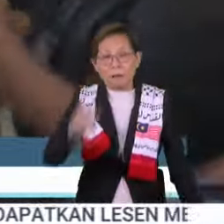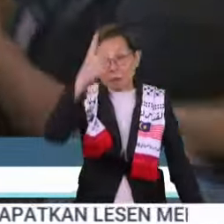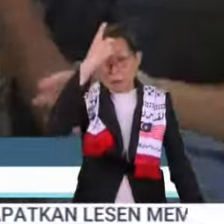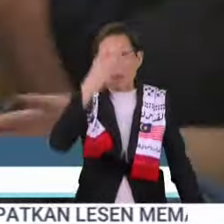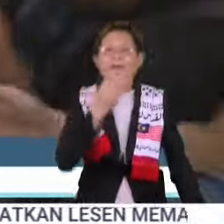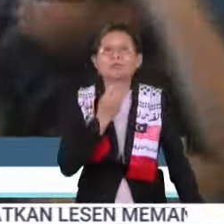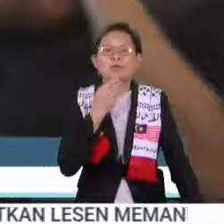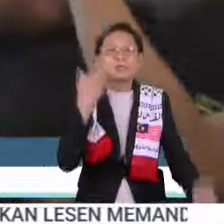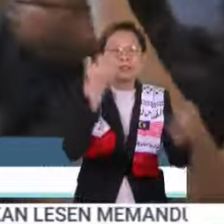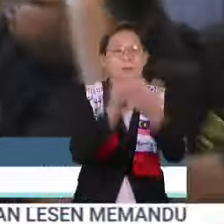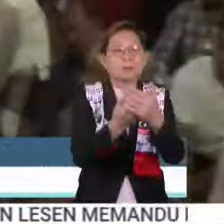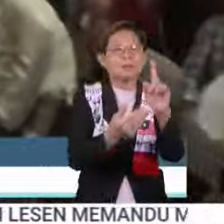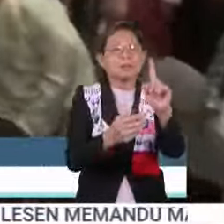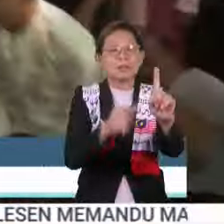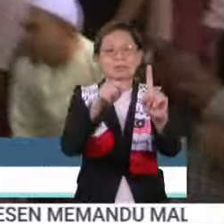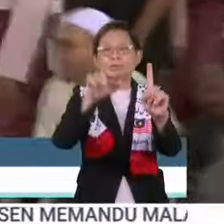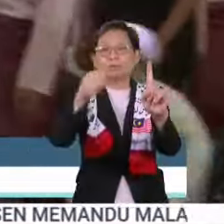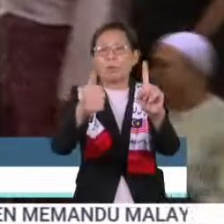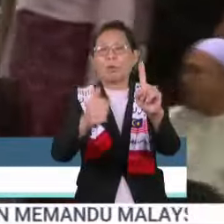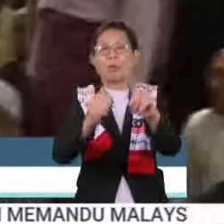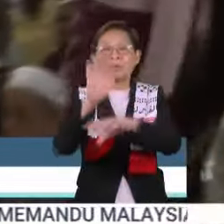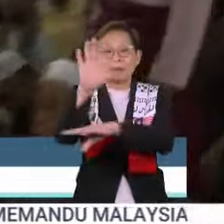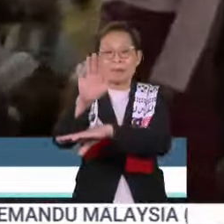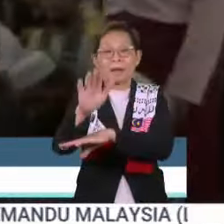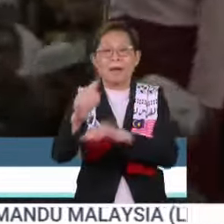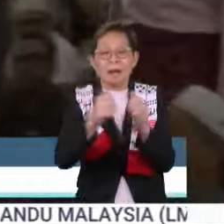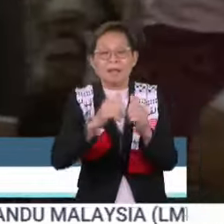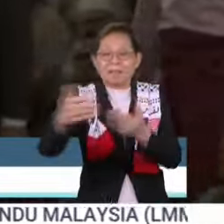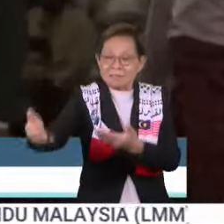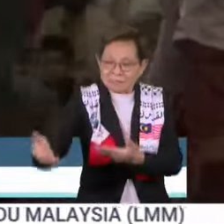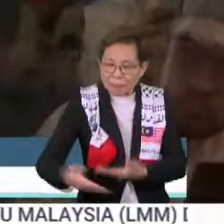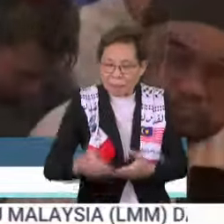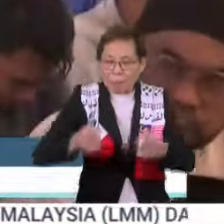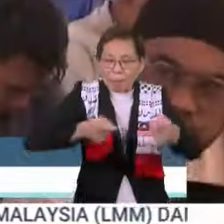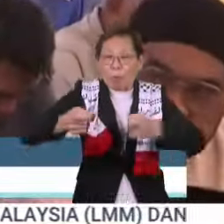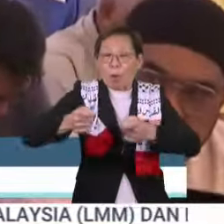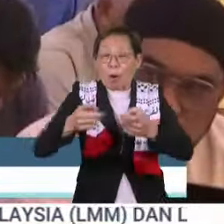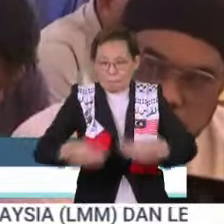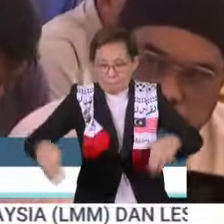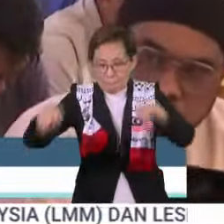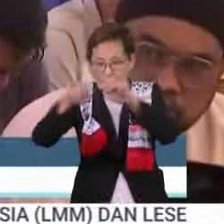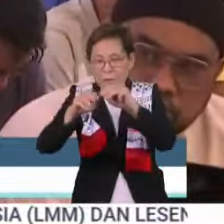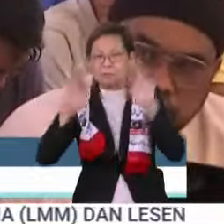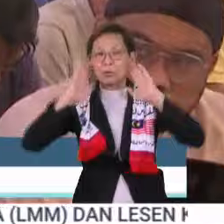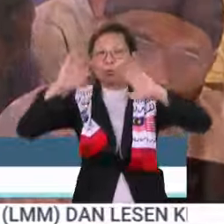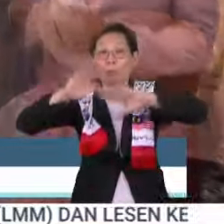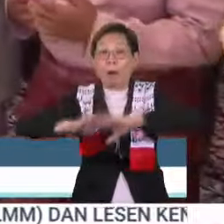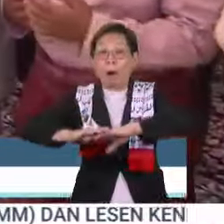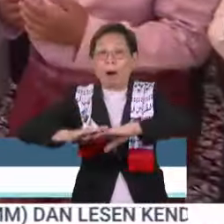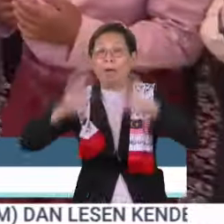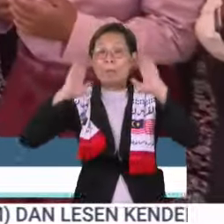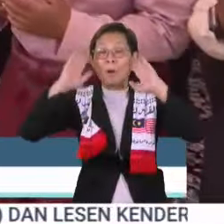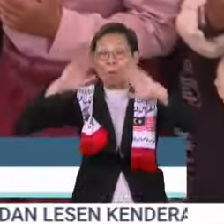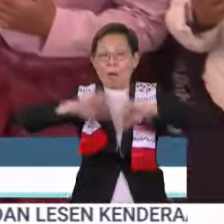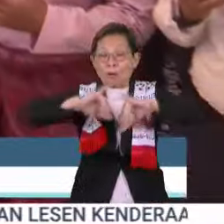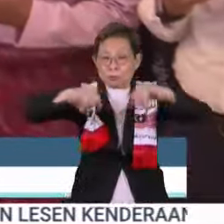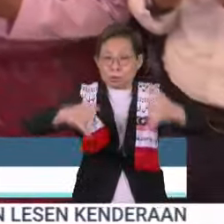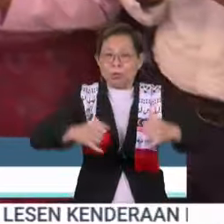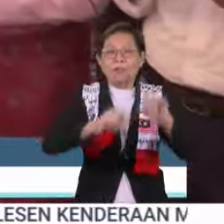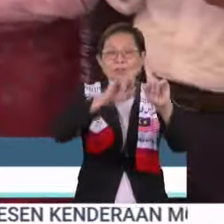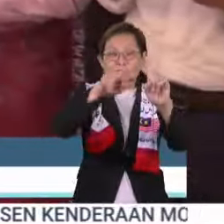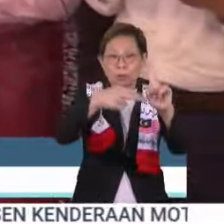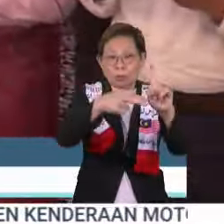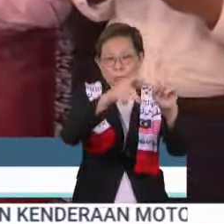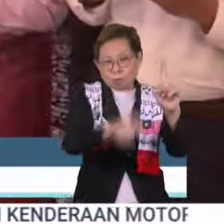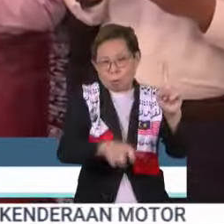tiba pada S 10 tengah hari disambut pengurusan dan ahli jawatankuasa masjid solat jumaat yang turut dihadiri lebih 1ib jemaah itu dipimpin Imam